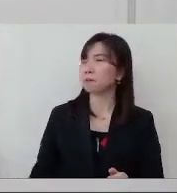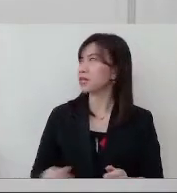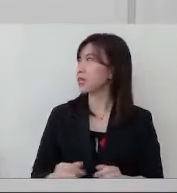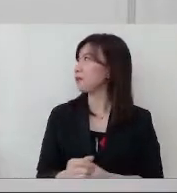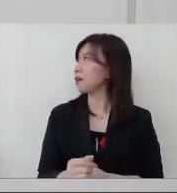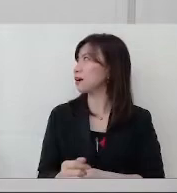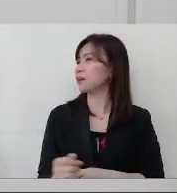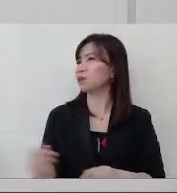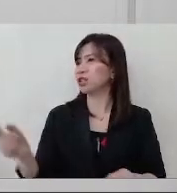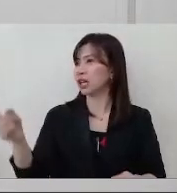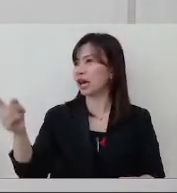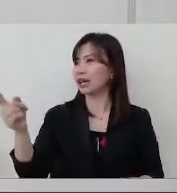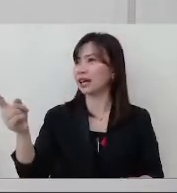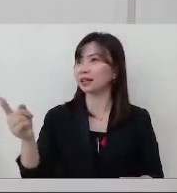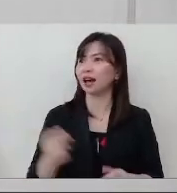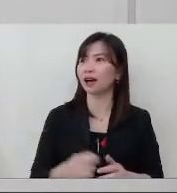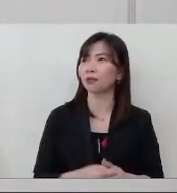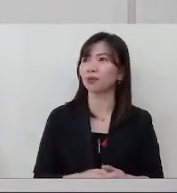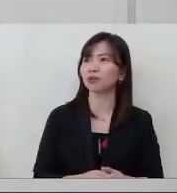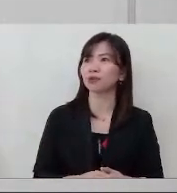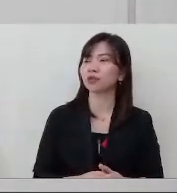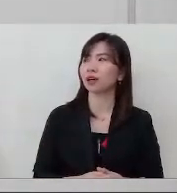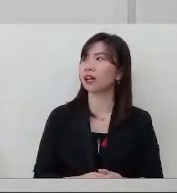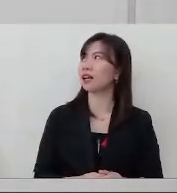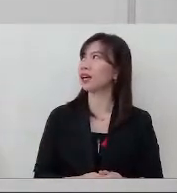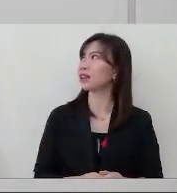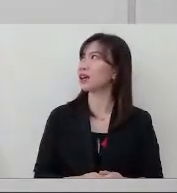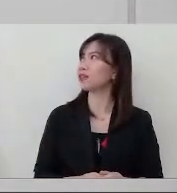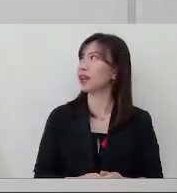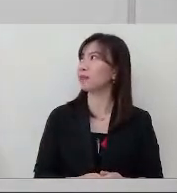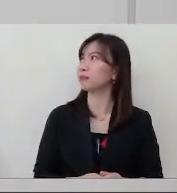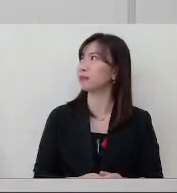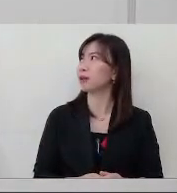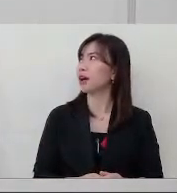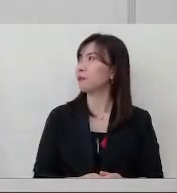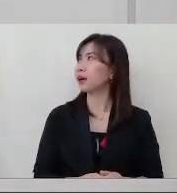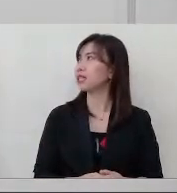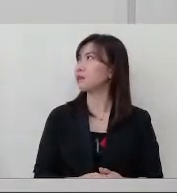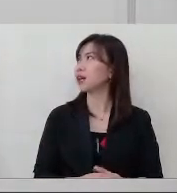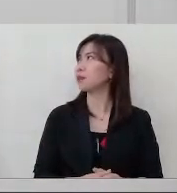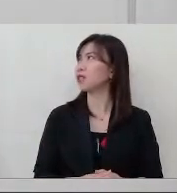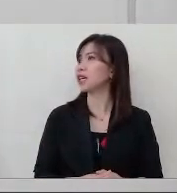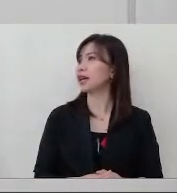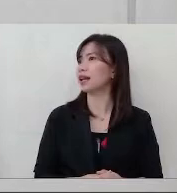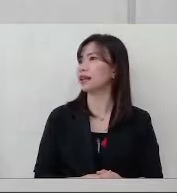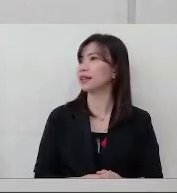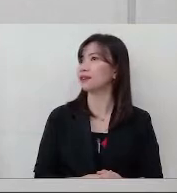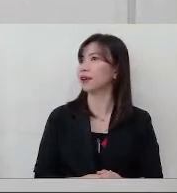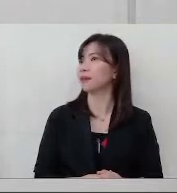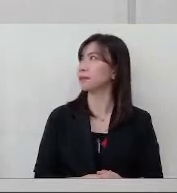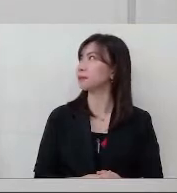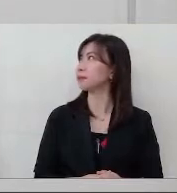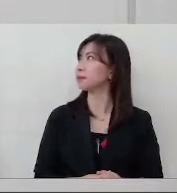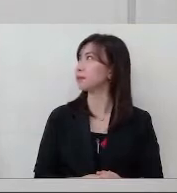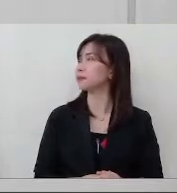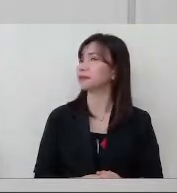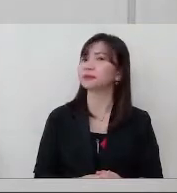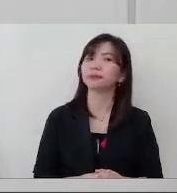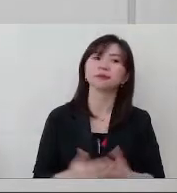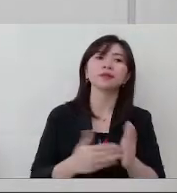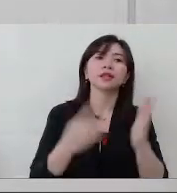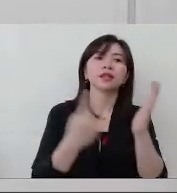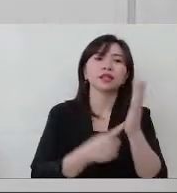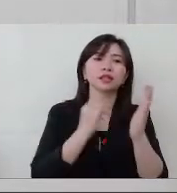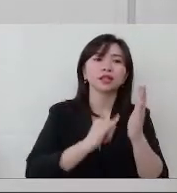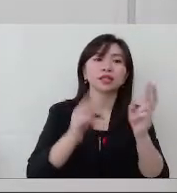ng Panginoon. And sabi ko nga po, ito ang isa sa pinaka-special na birthday ko na sinelebrate. Which